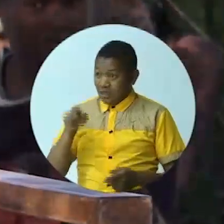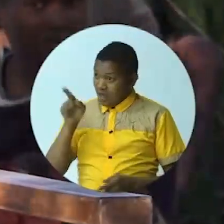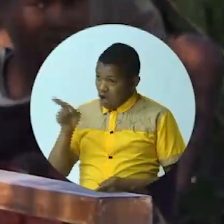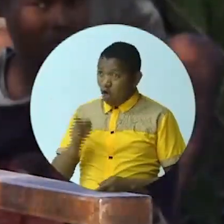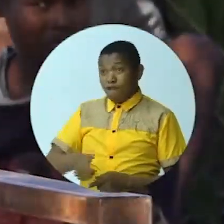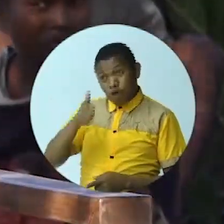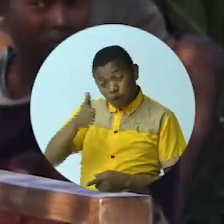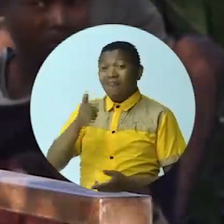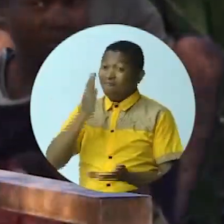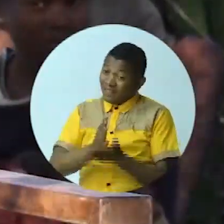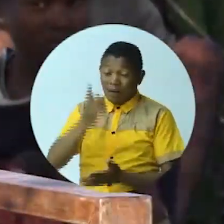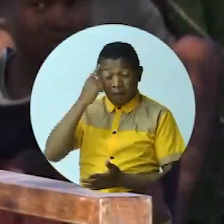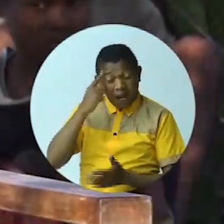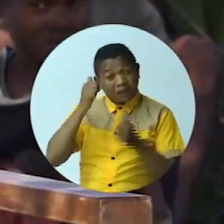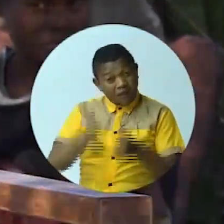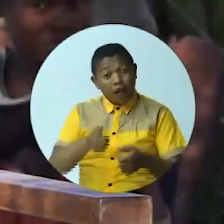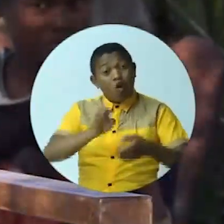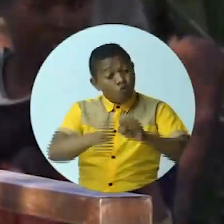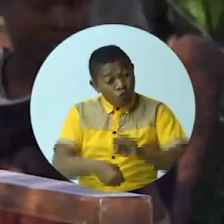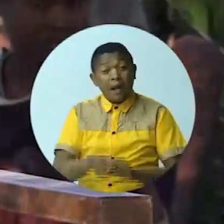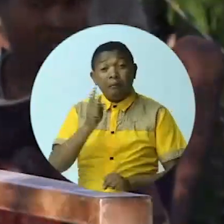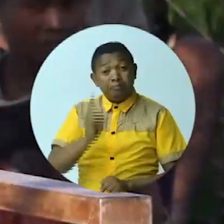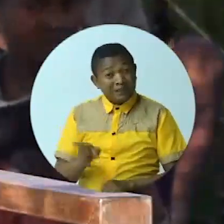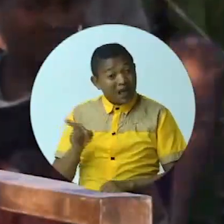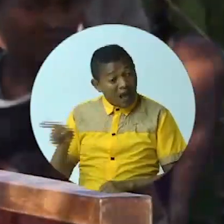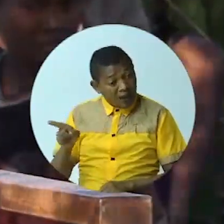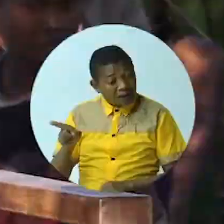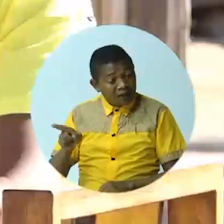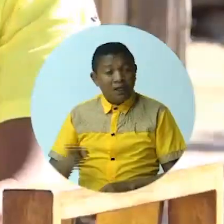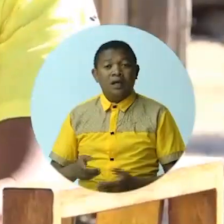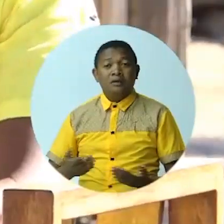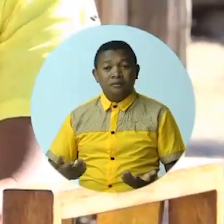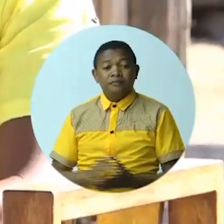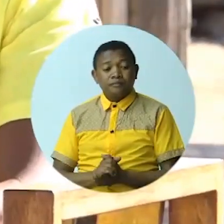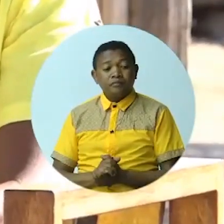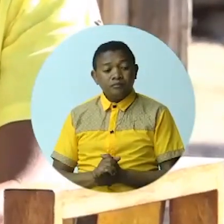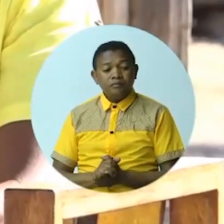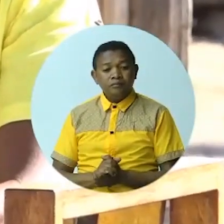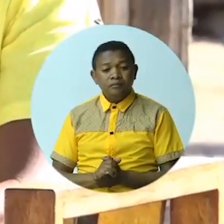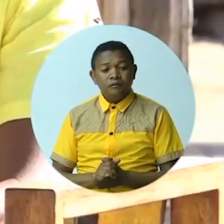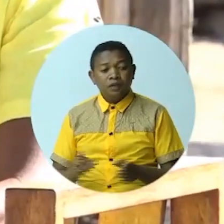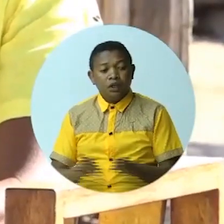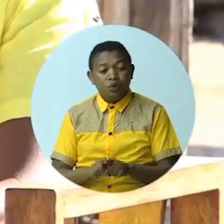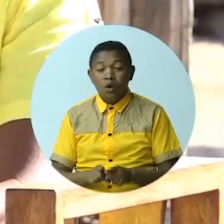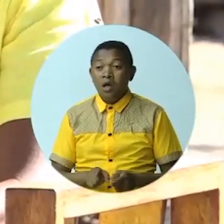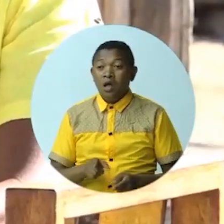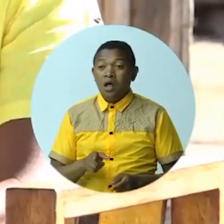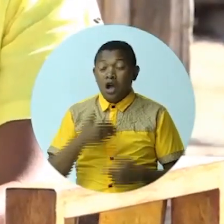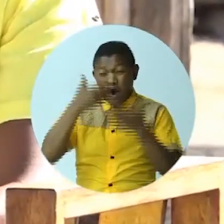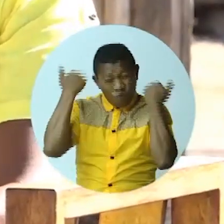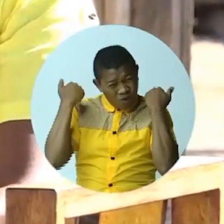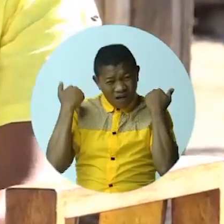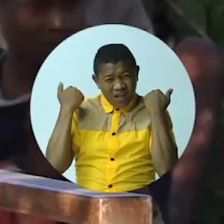nambarany mpinamanam-pamagazety aty an-taolagnaro ity moa dia tsy hoe ny mponina no tsy mazoto mambory fa